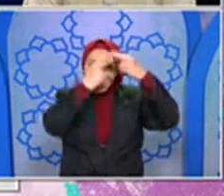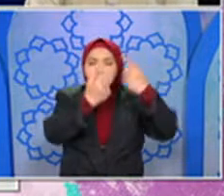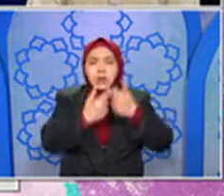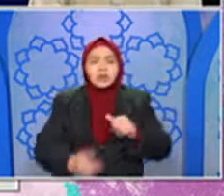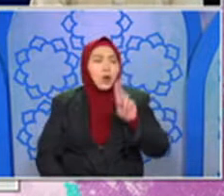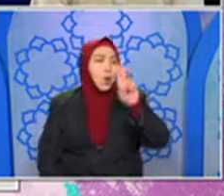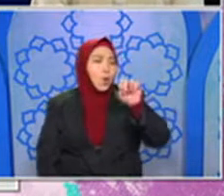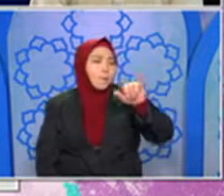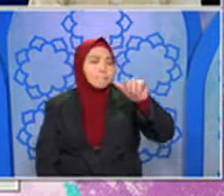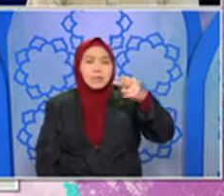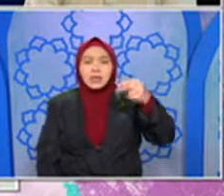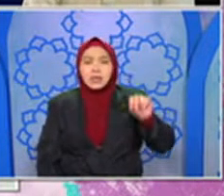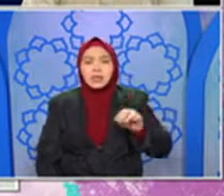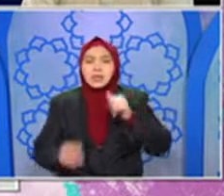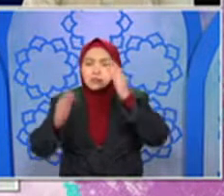الأميين رسولا